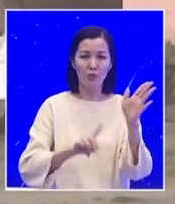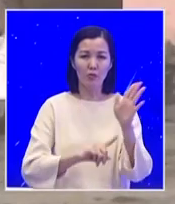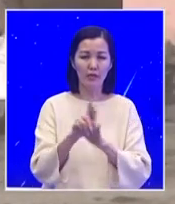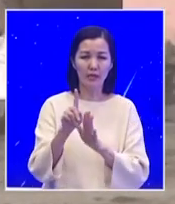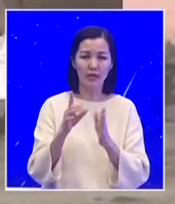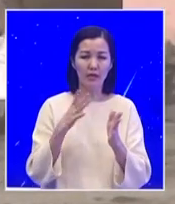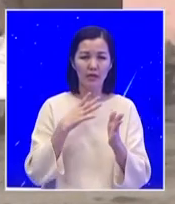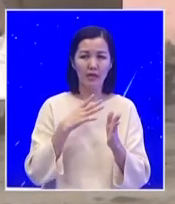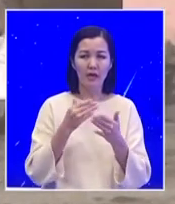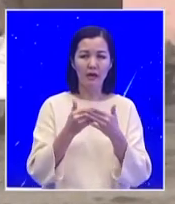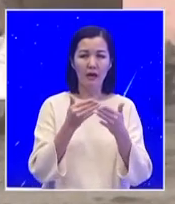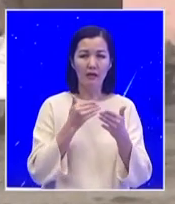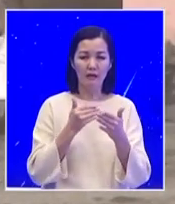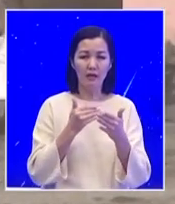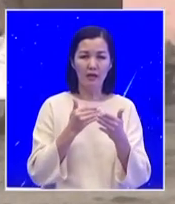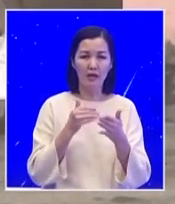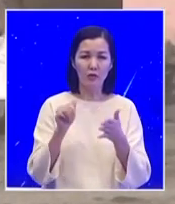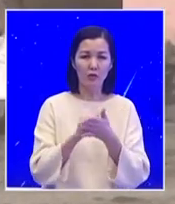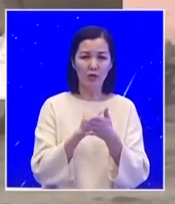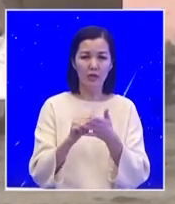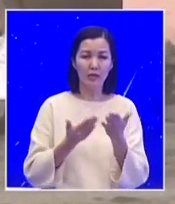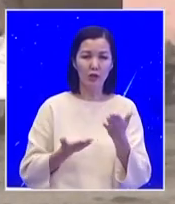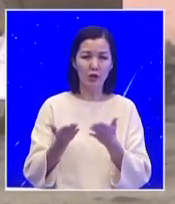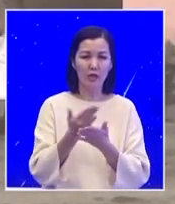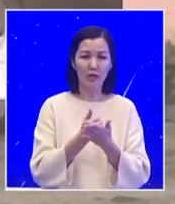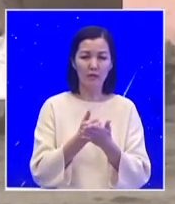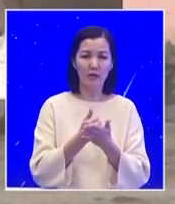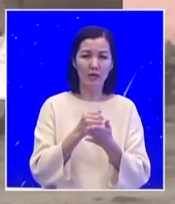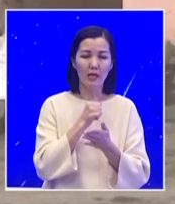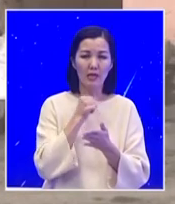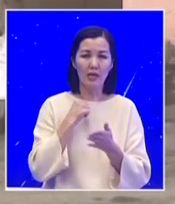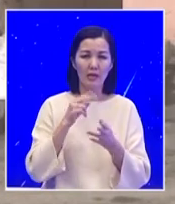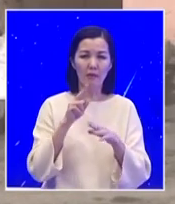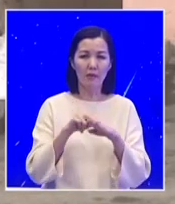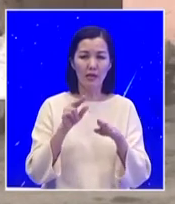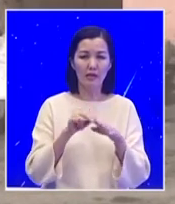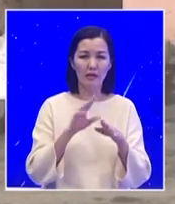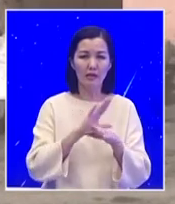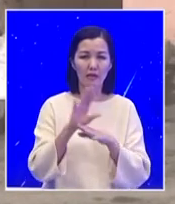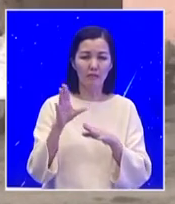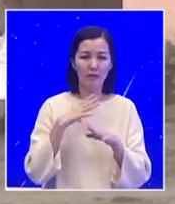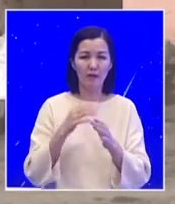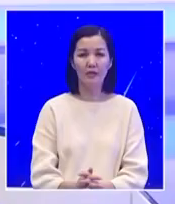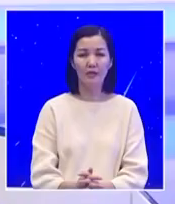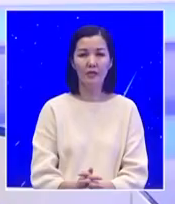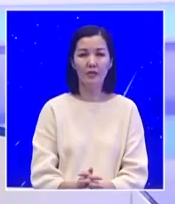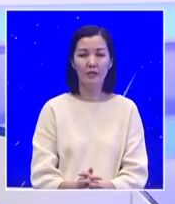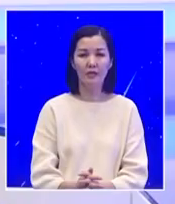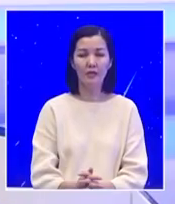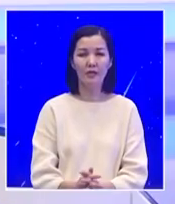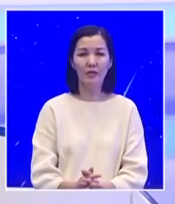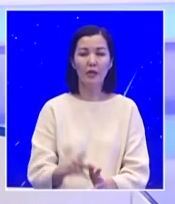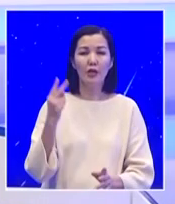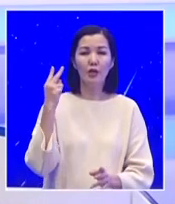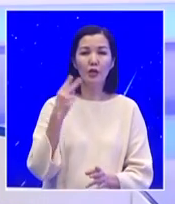таңда алдын ала құжаттардың бәрі жиналып Талғар аудандық полиция басқармасына тапсырылды.